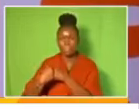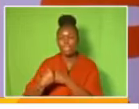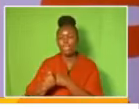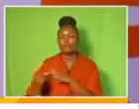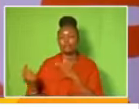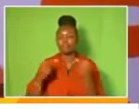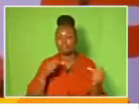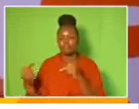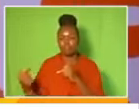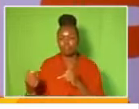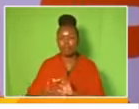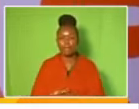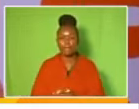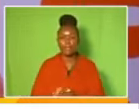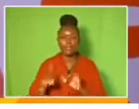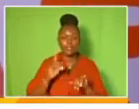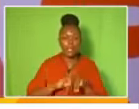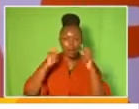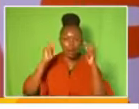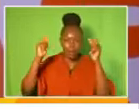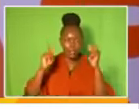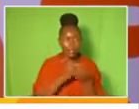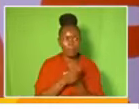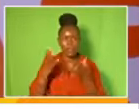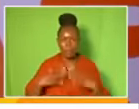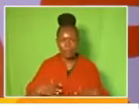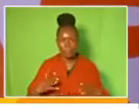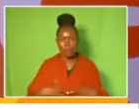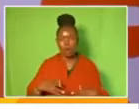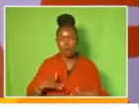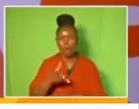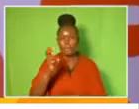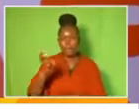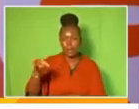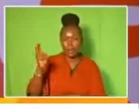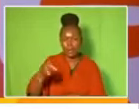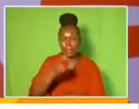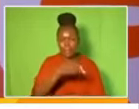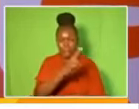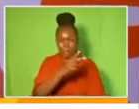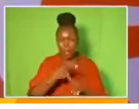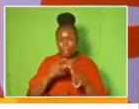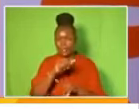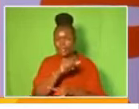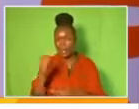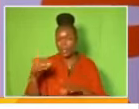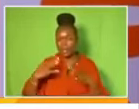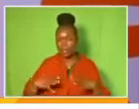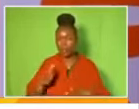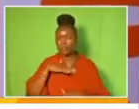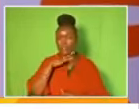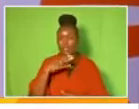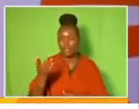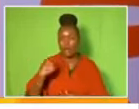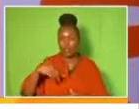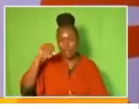Wengi wetu walipigwa risasi na wakawao. Lakini sisi zote bado tunakumbuka wale wetu ambao walipigwa